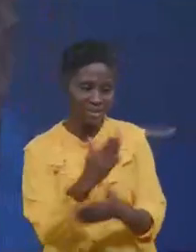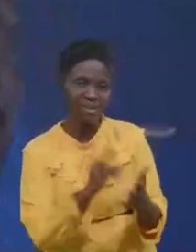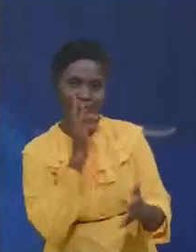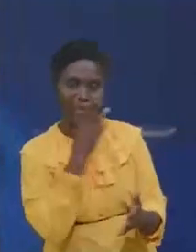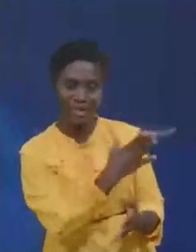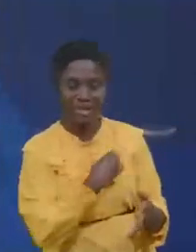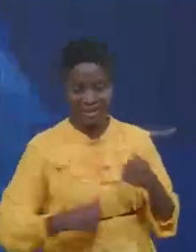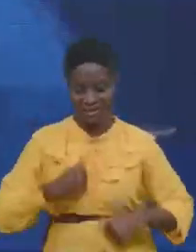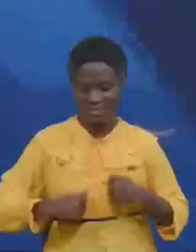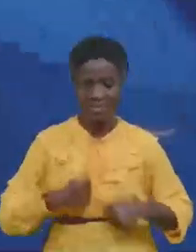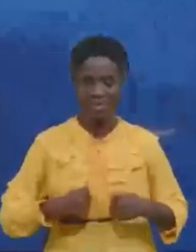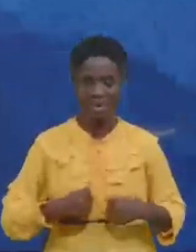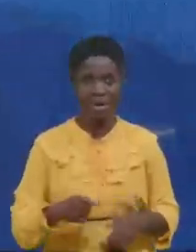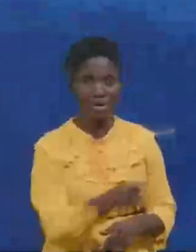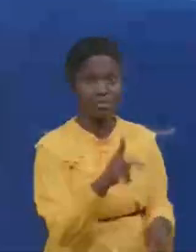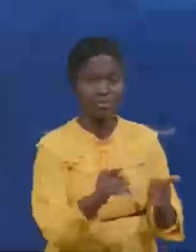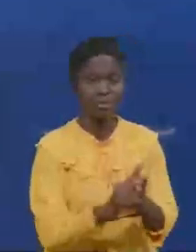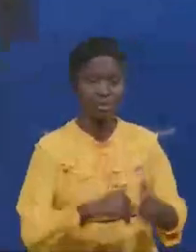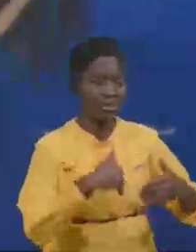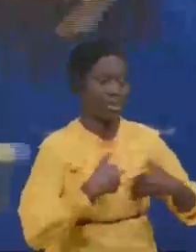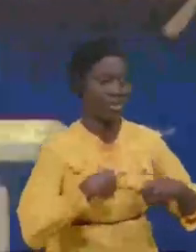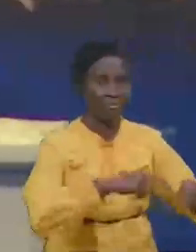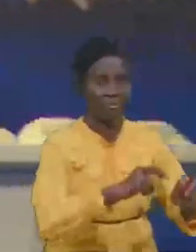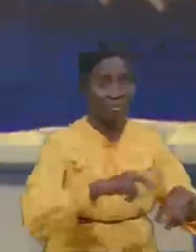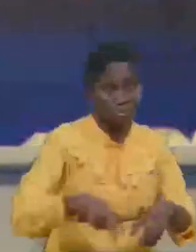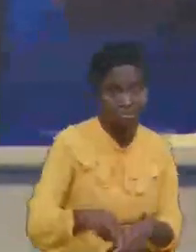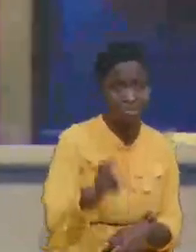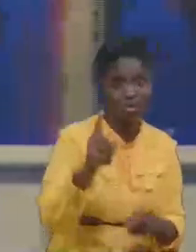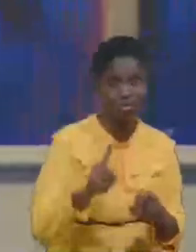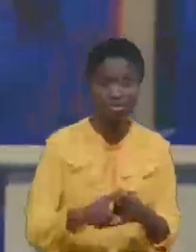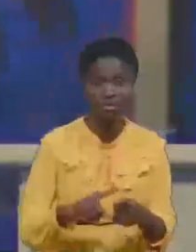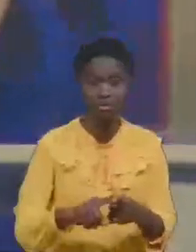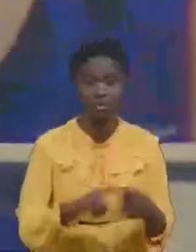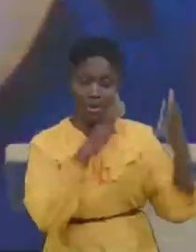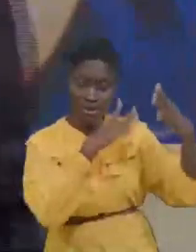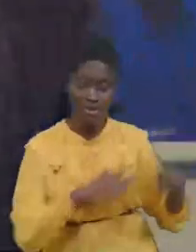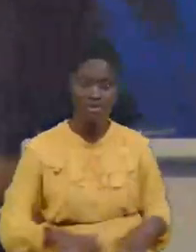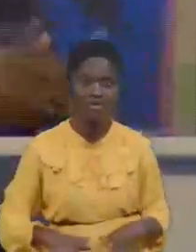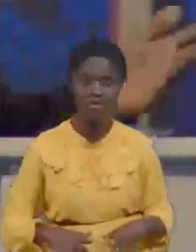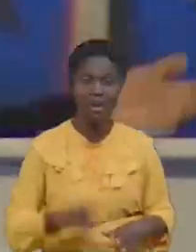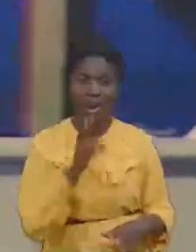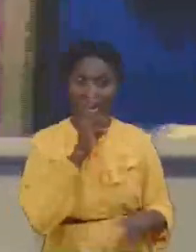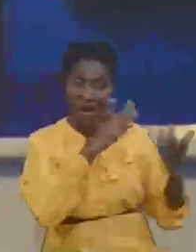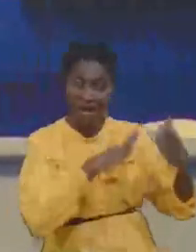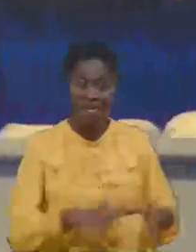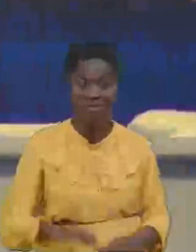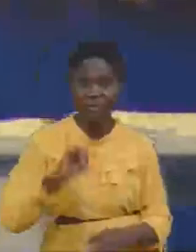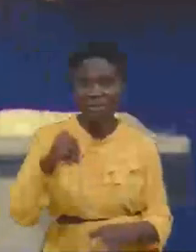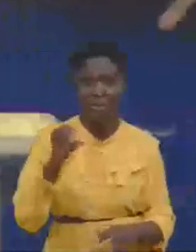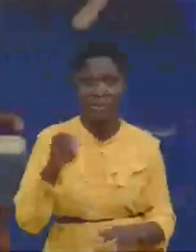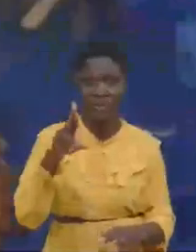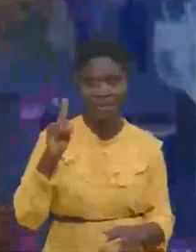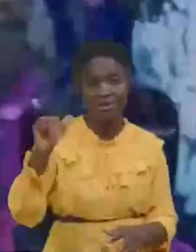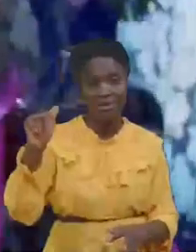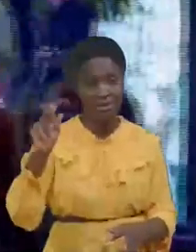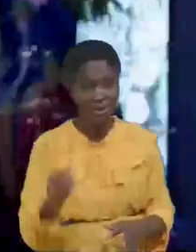ceux qui ont visité le fleuve Jourdain, qui sont allés au fleuve de Jérusalem, qui sont allés au fleuve